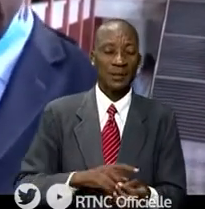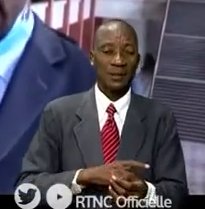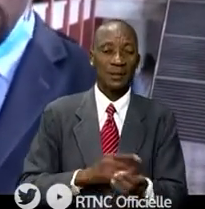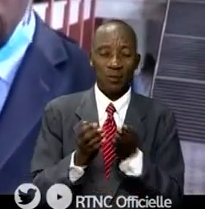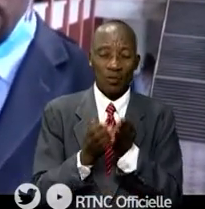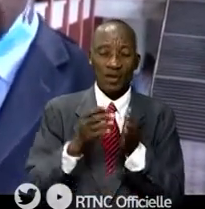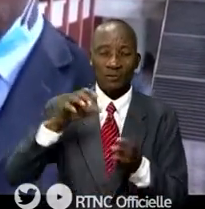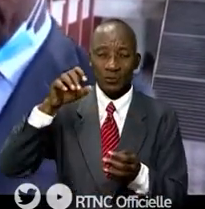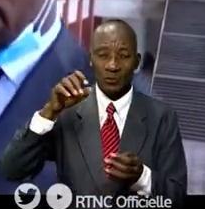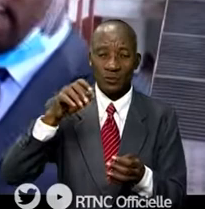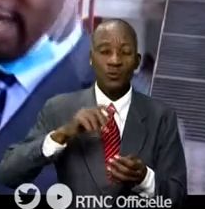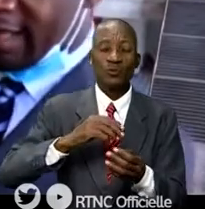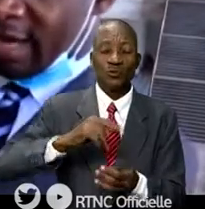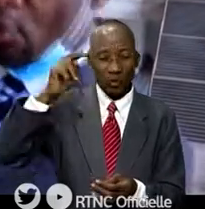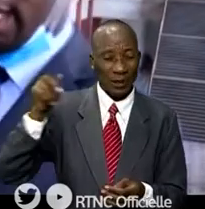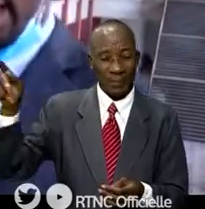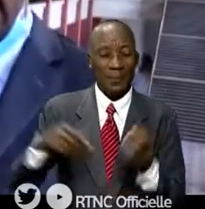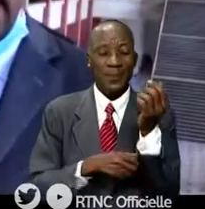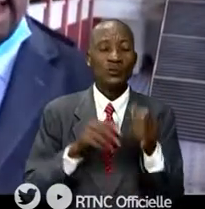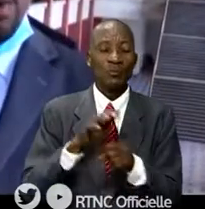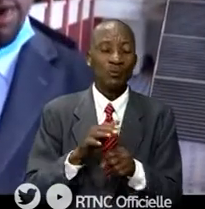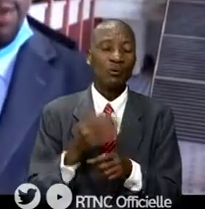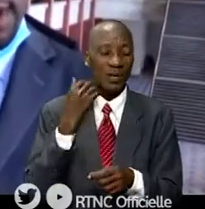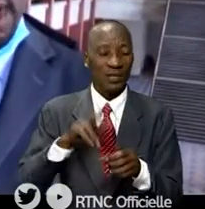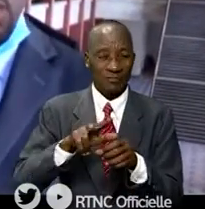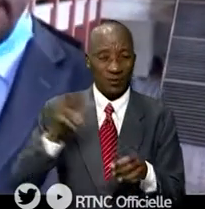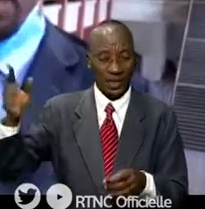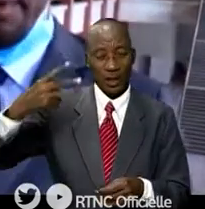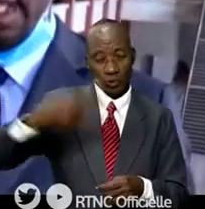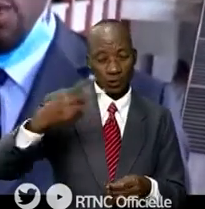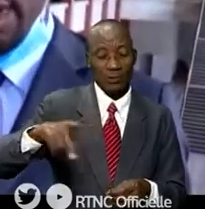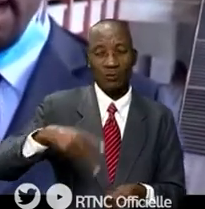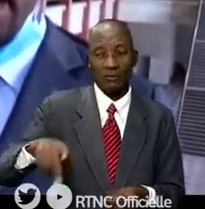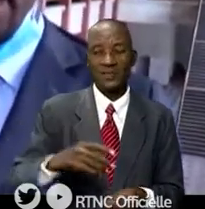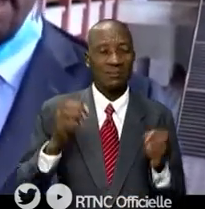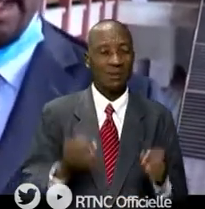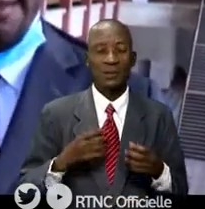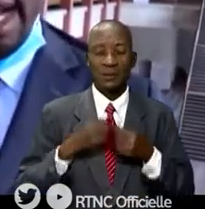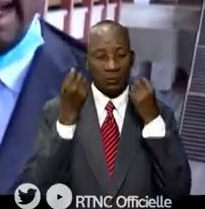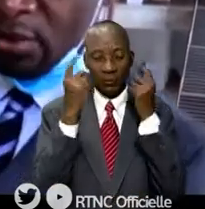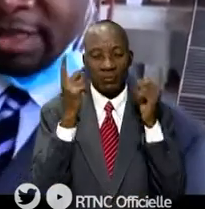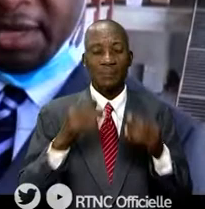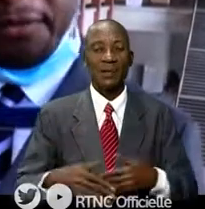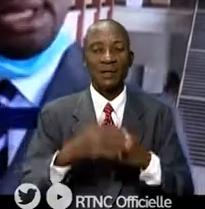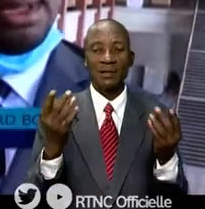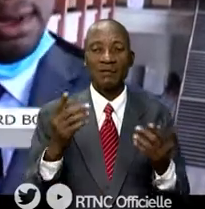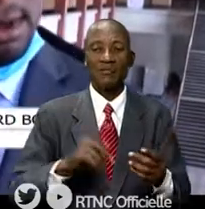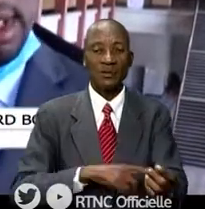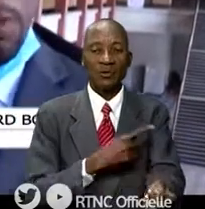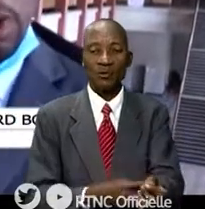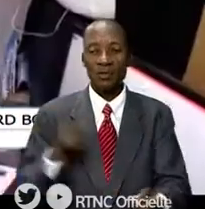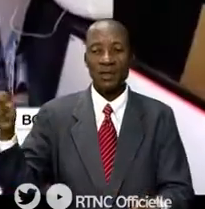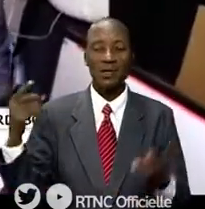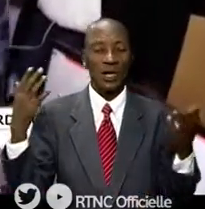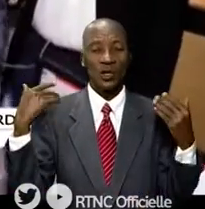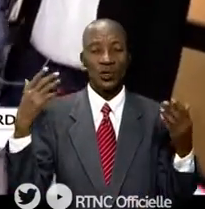touchée. Et donc, nous avons les lacs à côté et on ne comprend pas comment notre ville de Goma n'est pas desservie de